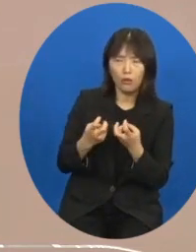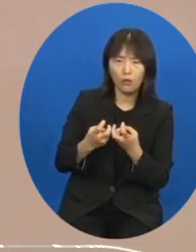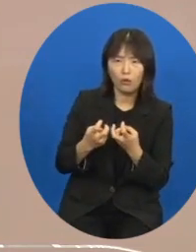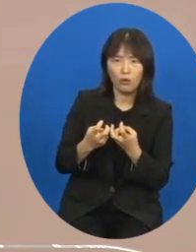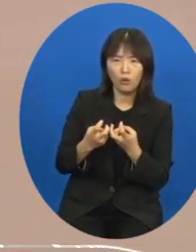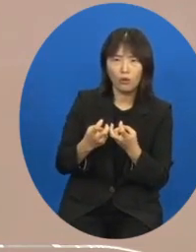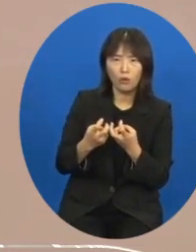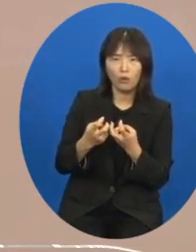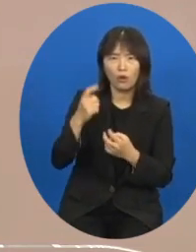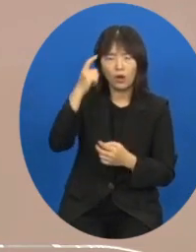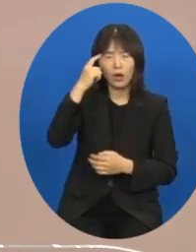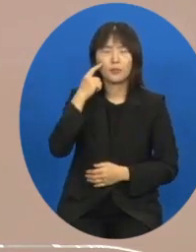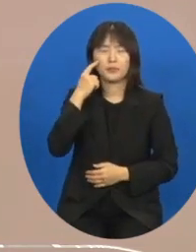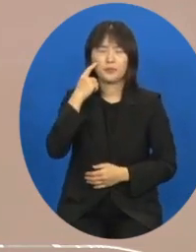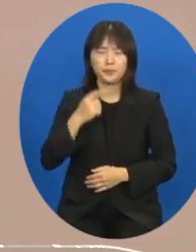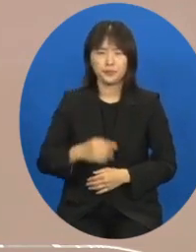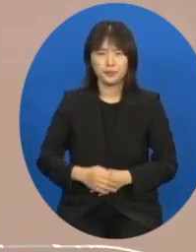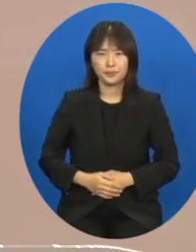그 생각을 하게 되었어요.